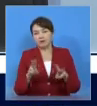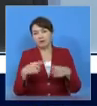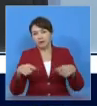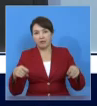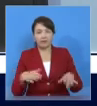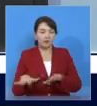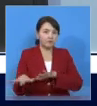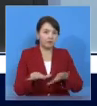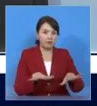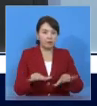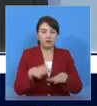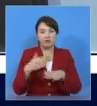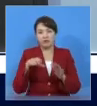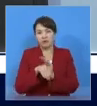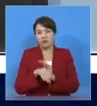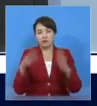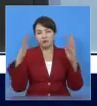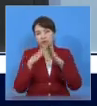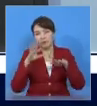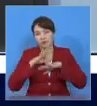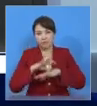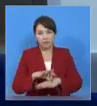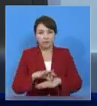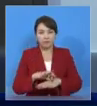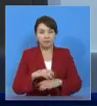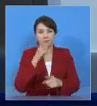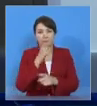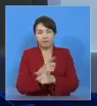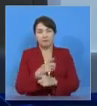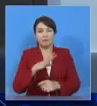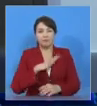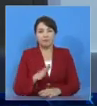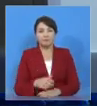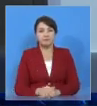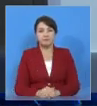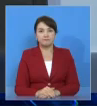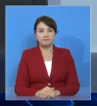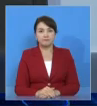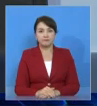да іс-шараларды оның ішінде үйде өткізуге тыйым салынды.